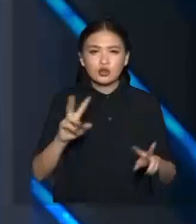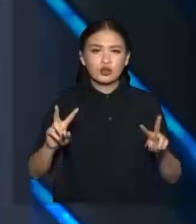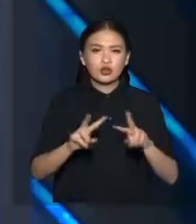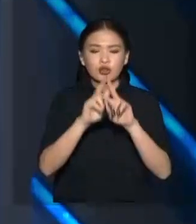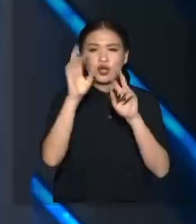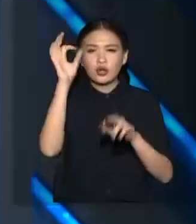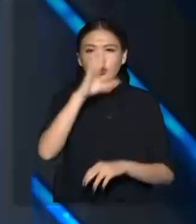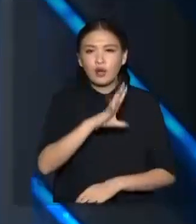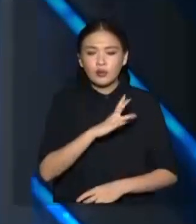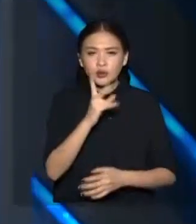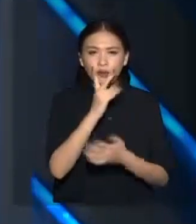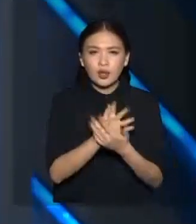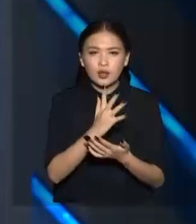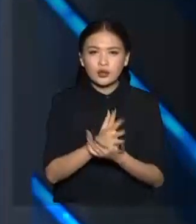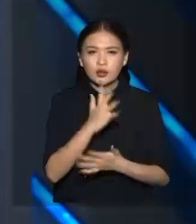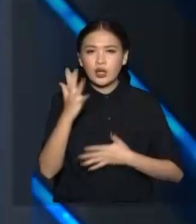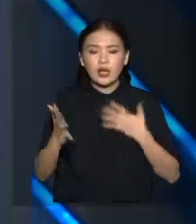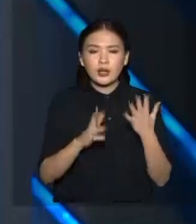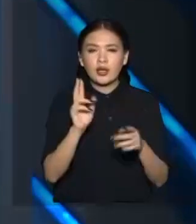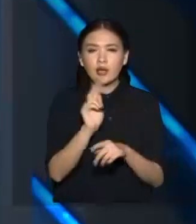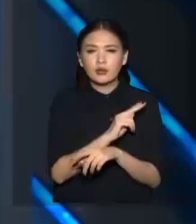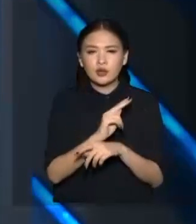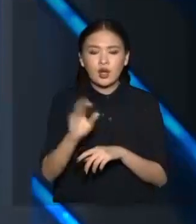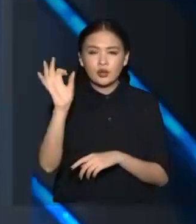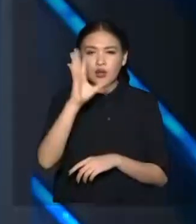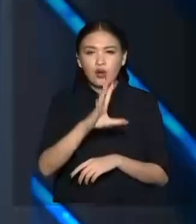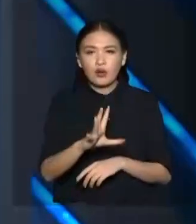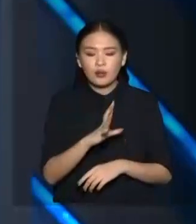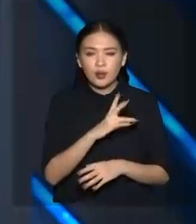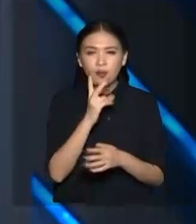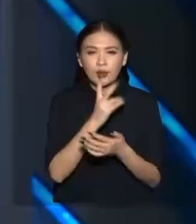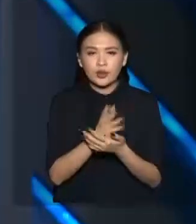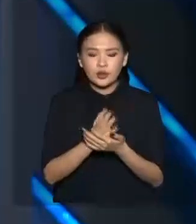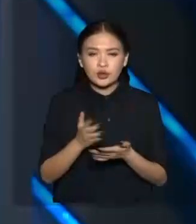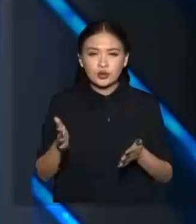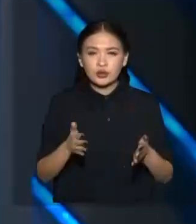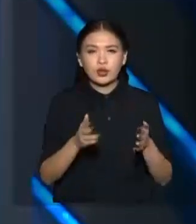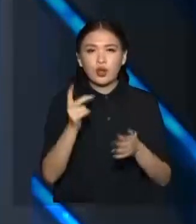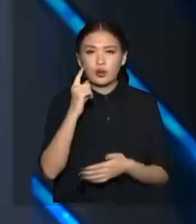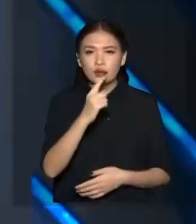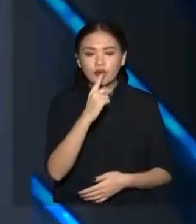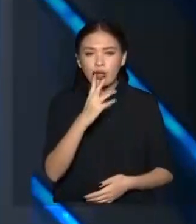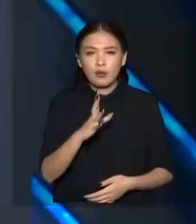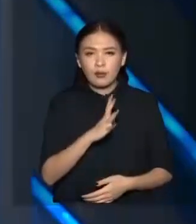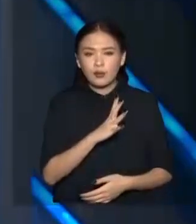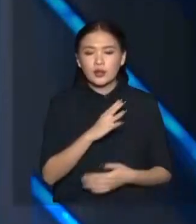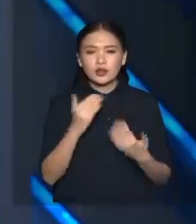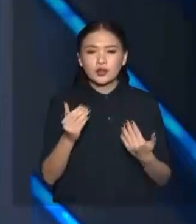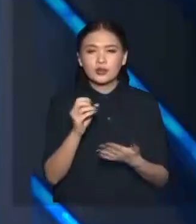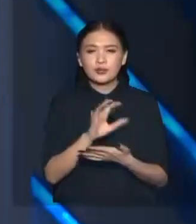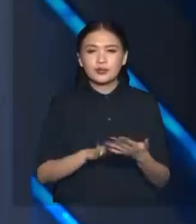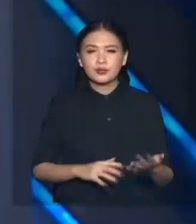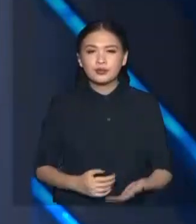қалашық жеткіншектерін елдік рухқа тәрбиелеп, тұғырлы тұлға болуларына жол көрсетуді көздейді. Шарадан тілші